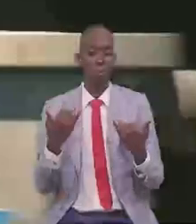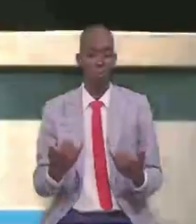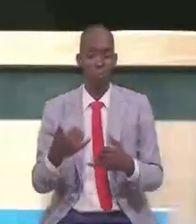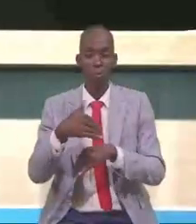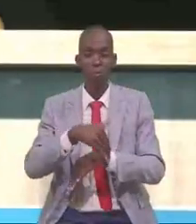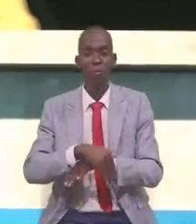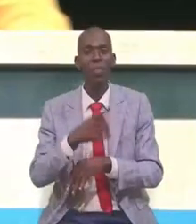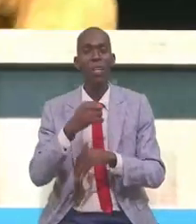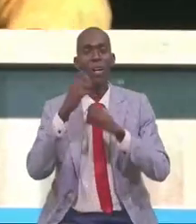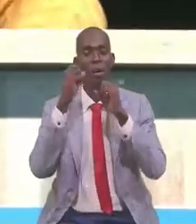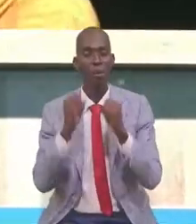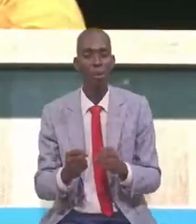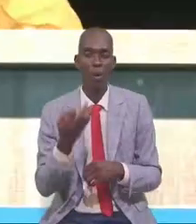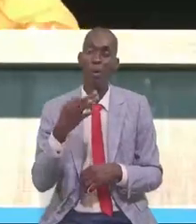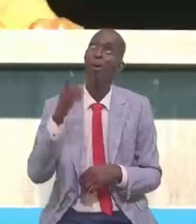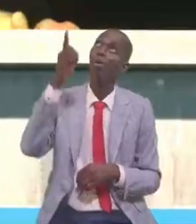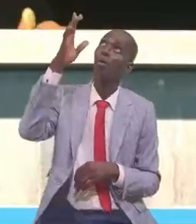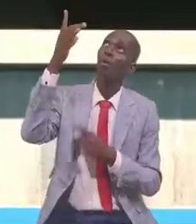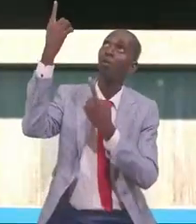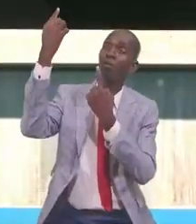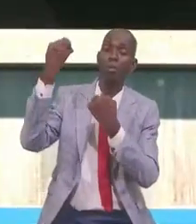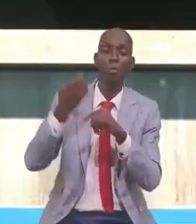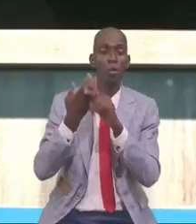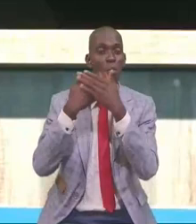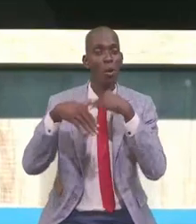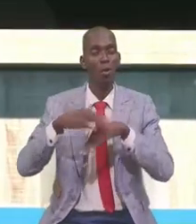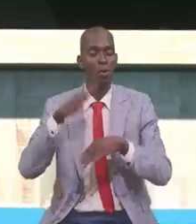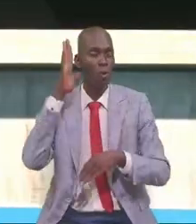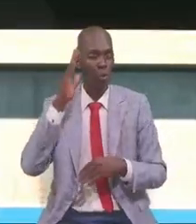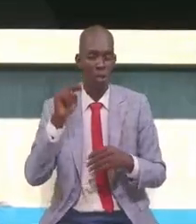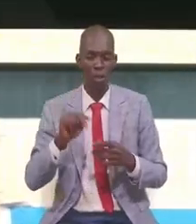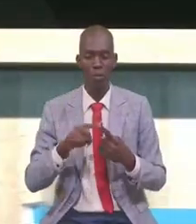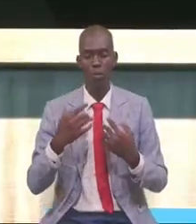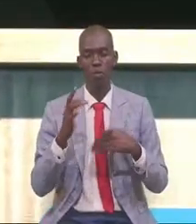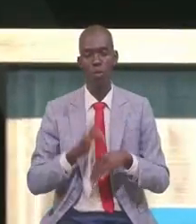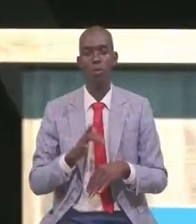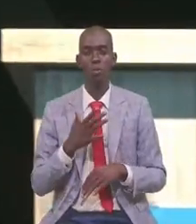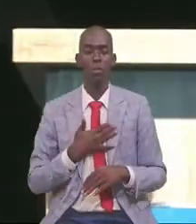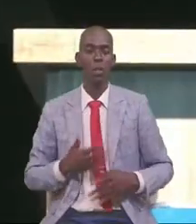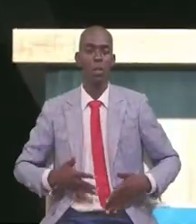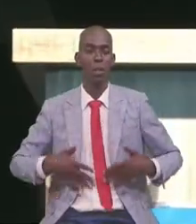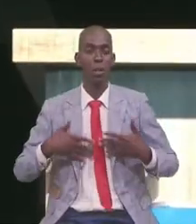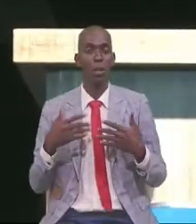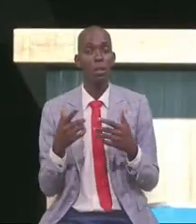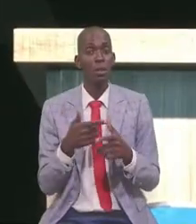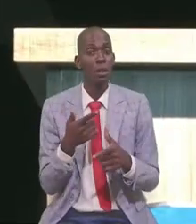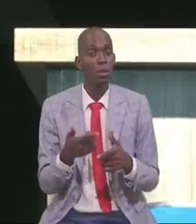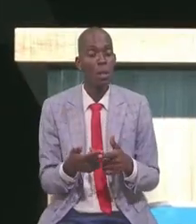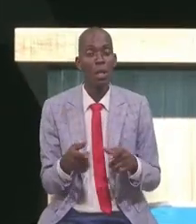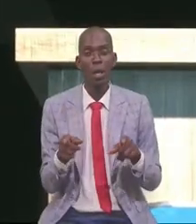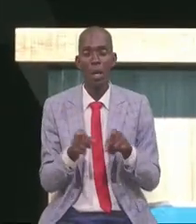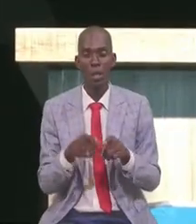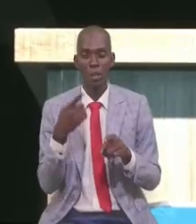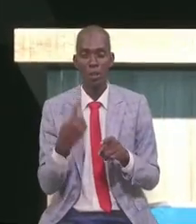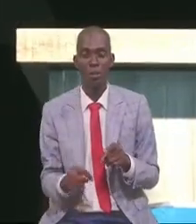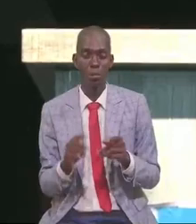de Dieu du ciel doit toucher ma vie. Ensuite, comme la séance est en